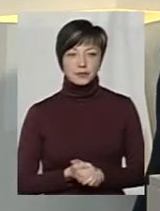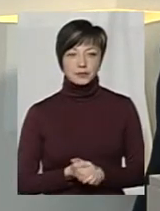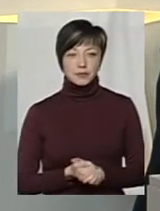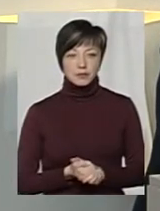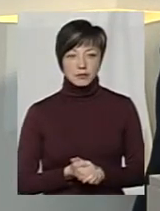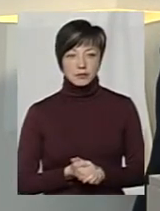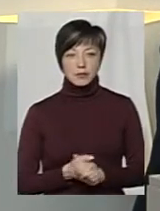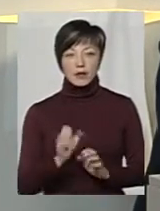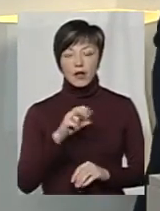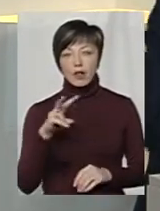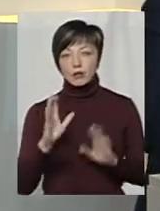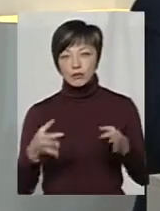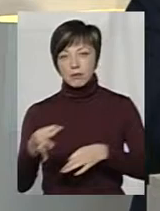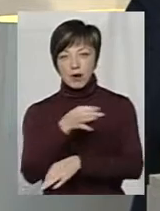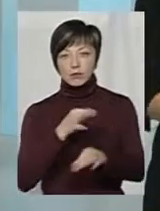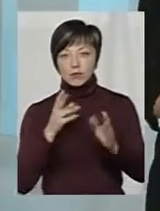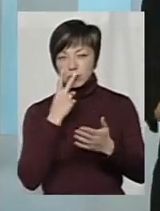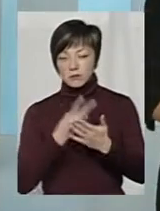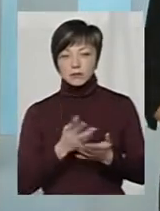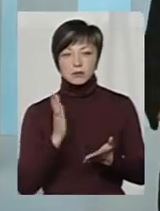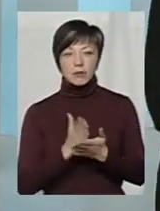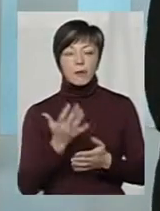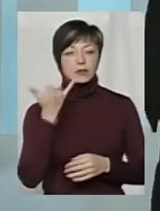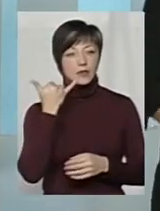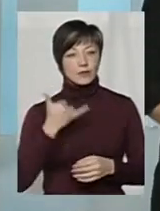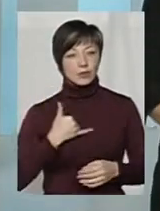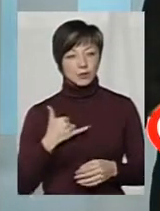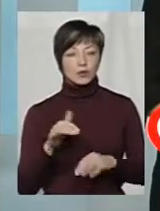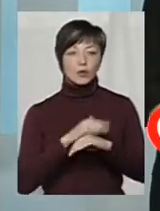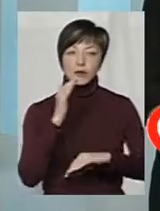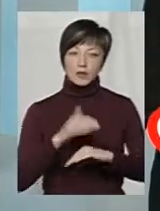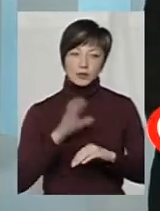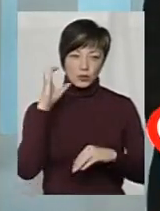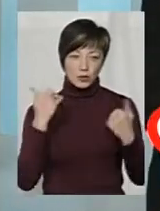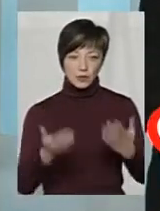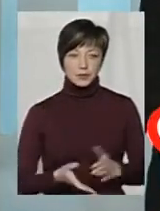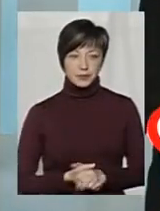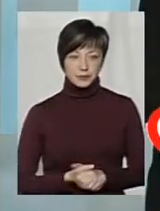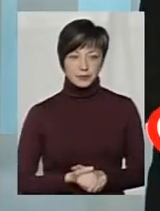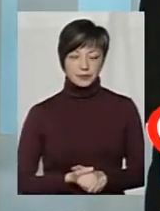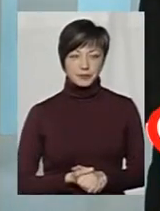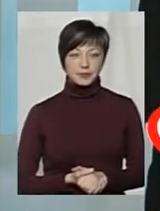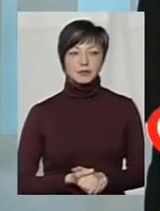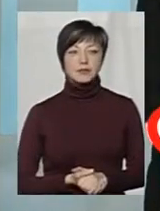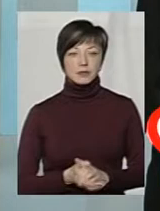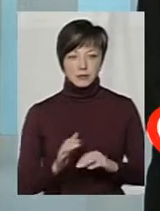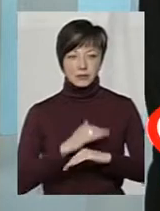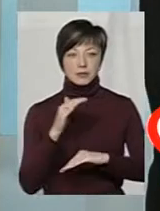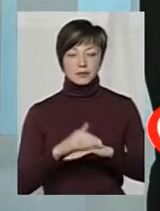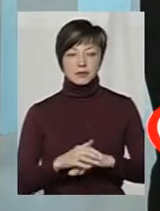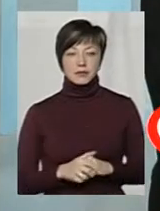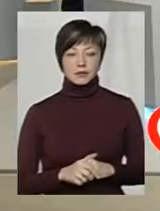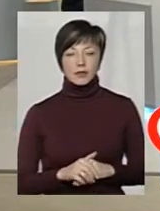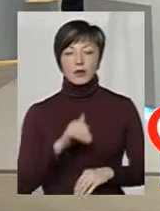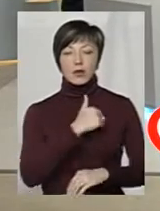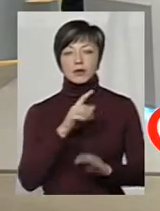Але будемо радись, будемо дивитися. Дякую. І маємо ще телефонний дзвінок. Добрий вечір, слухаємо вас. Добрий вечір. Я